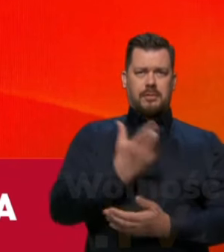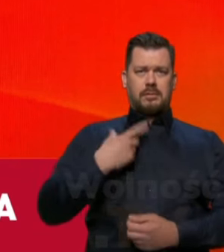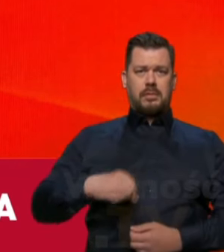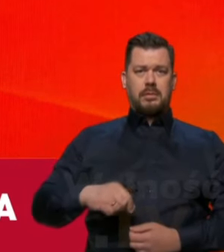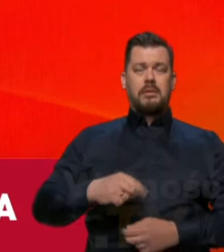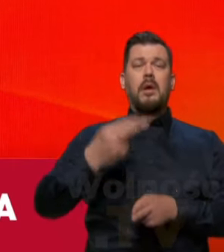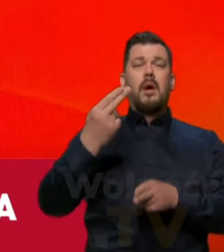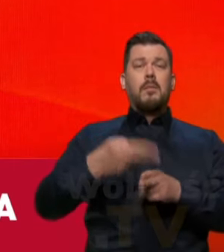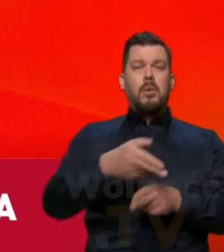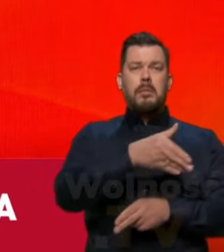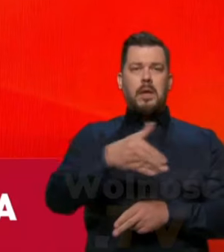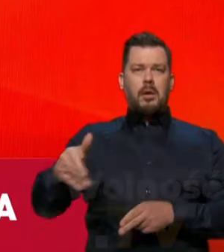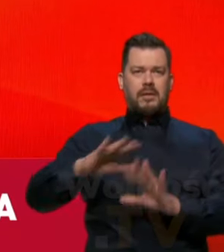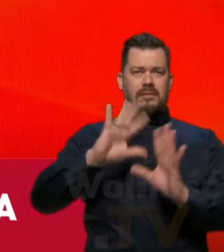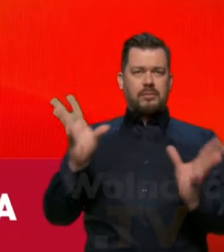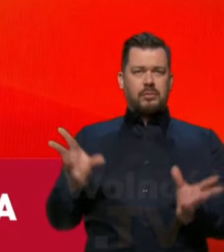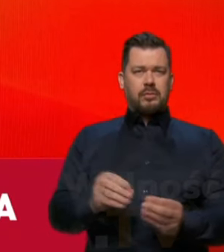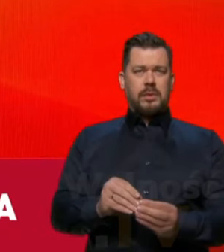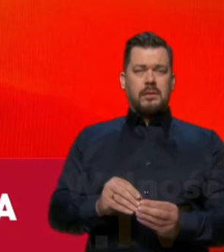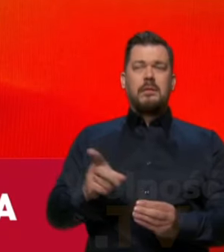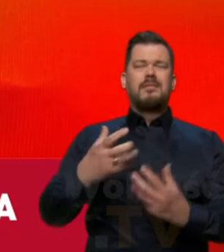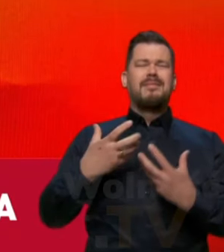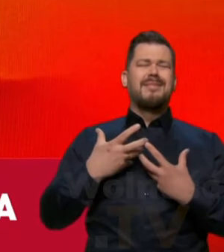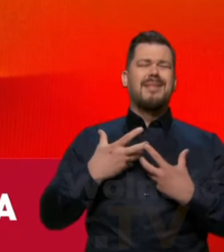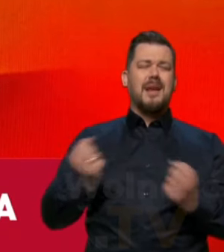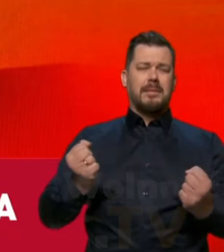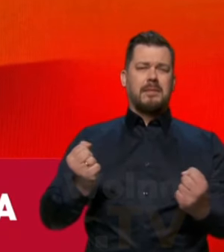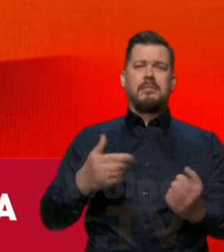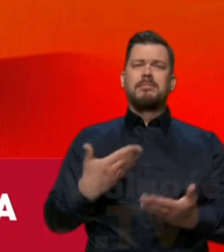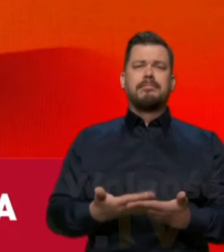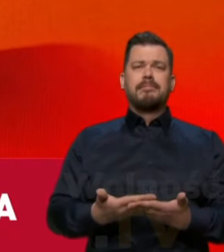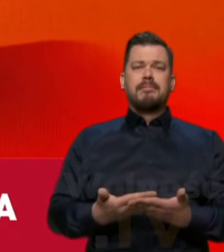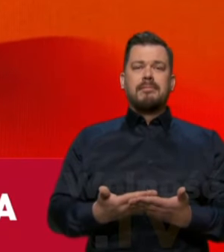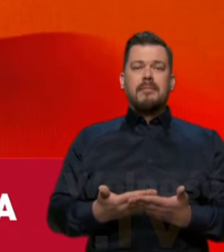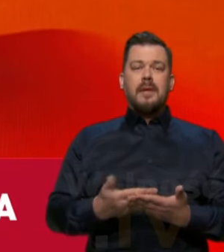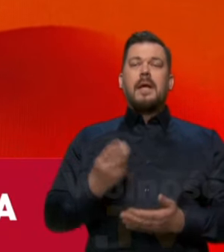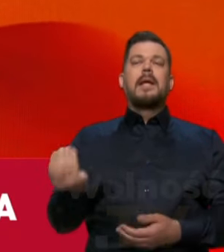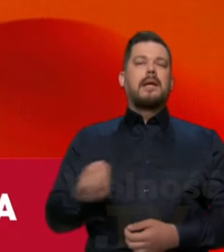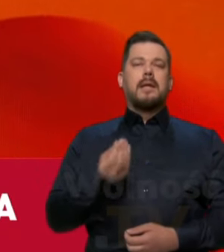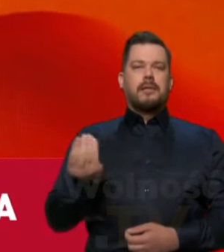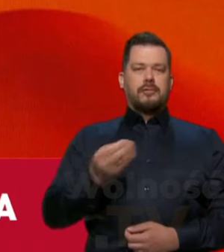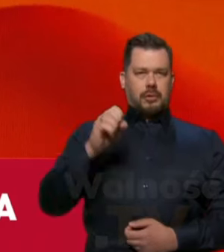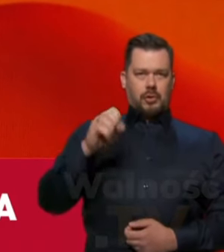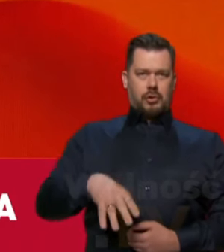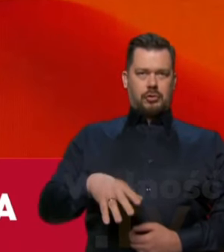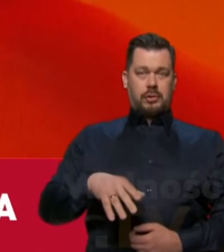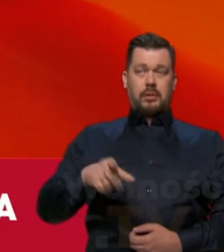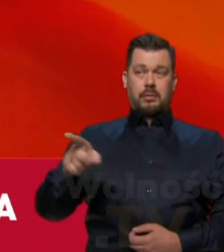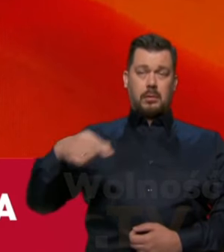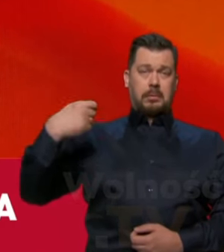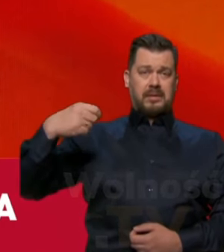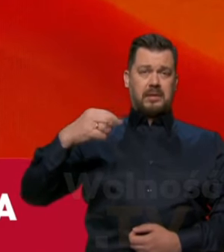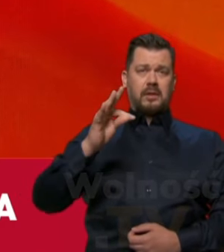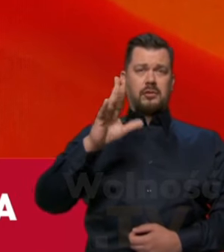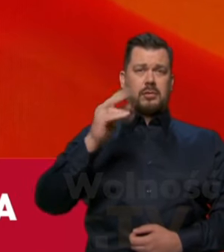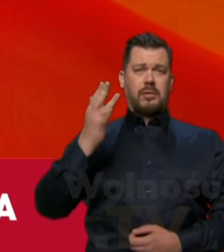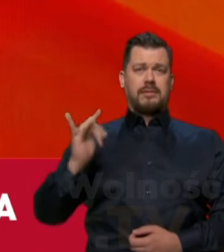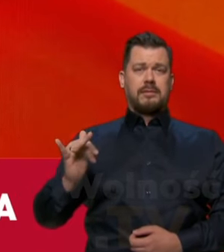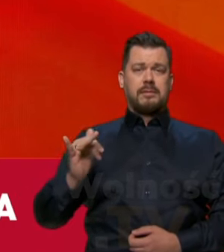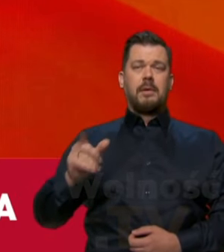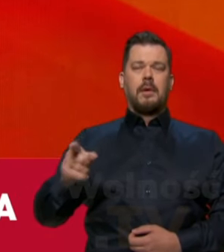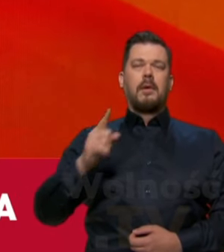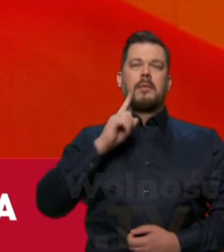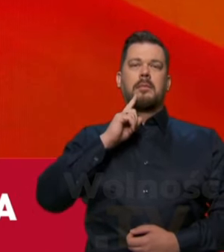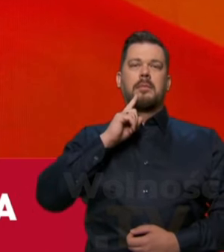500 000 nowych mieszkańców. Dramatem Warszawy jest coś, co jeszcze bardziej pogorszyło się za prezydentury Rafała Trzaskowskiego, czyli